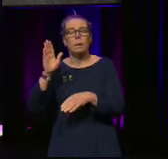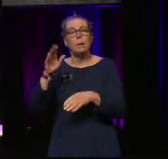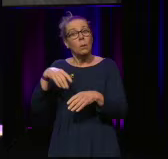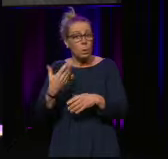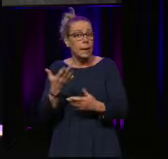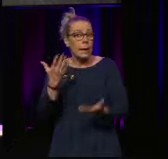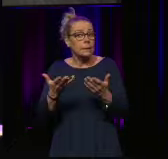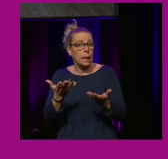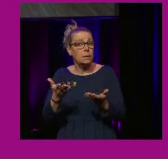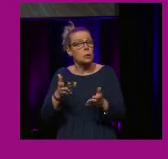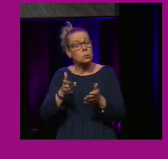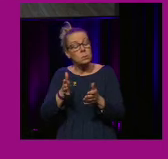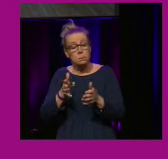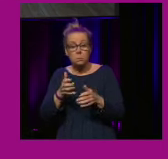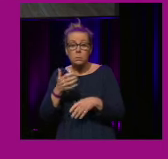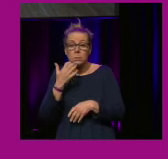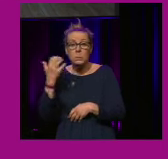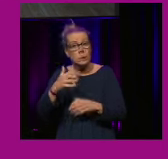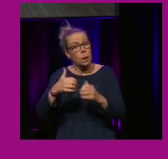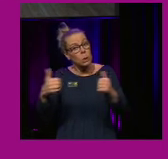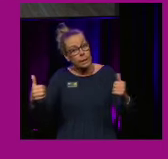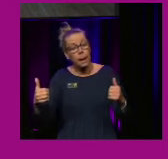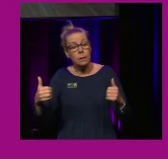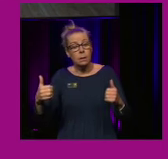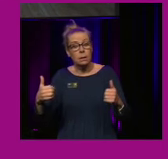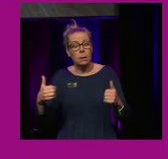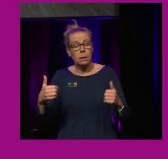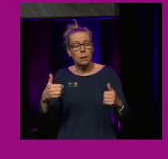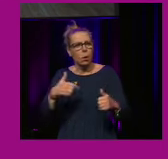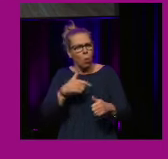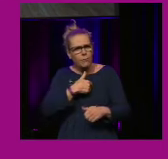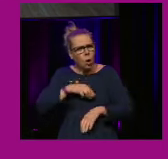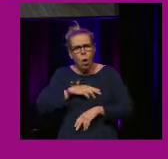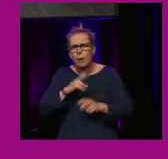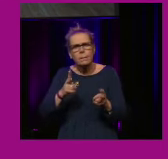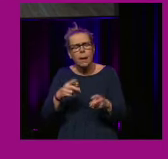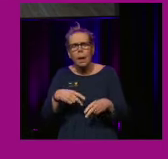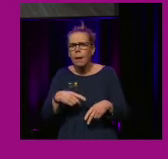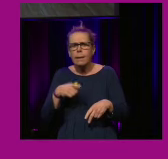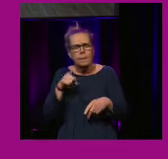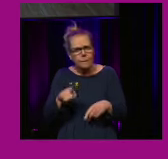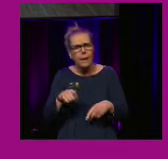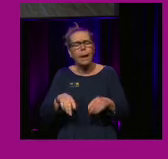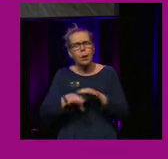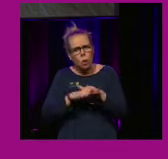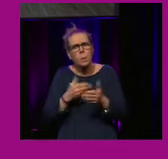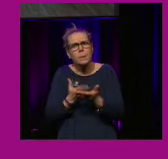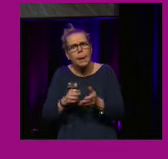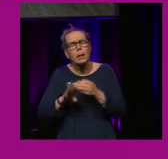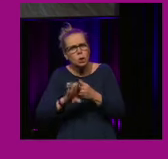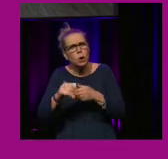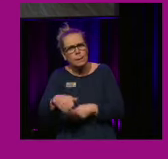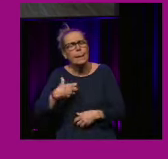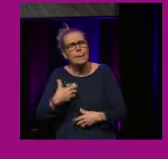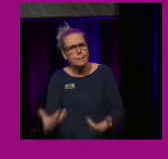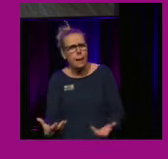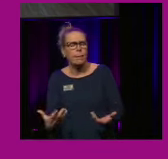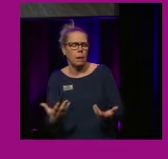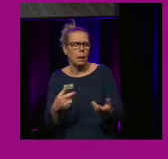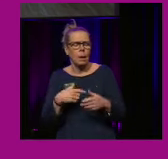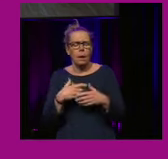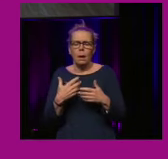ganska stor skillnad. Och det tycker jag, vi har inte ens det grundläggande skyddet. Liksom. Nej. Så att det finns olika nivåer här som är ganska